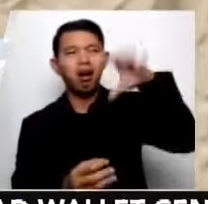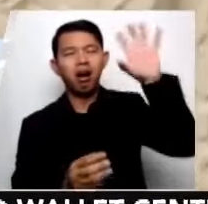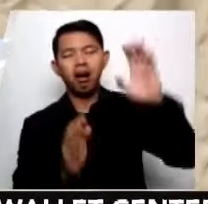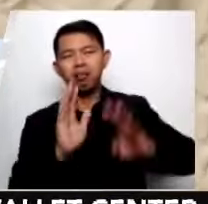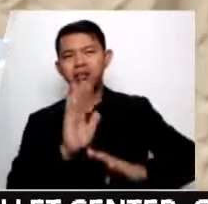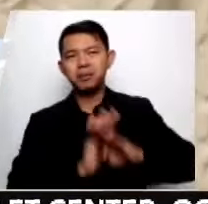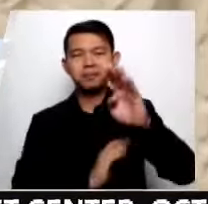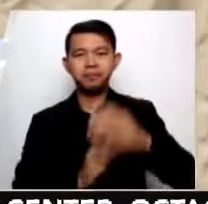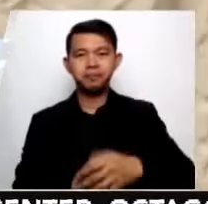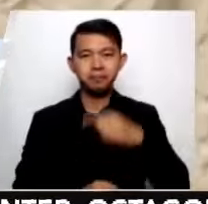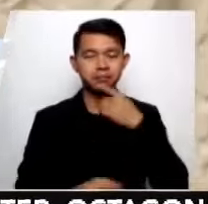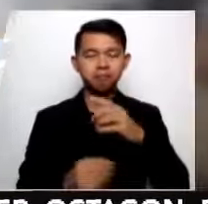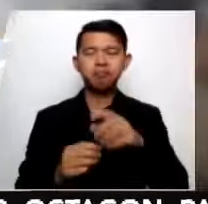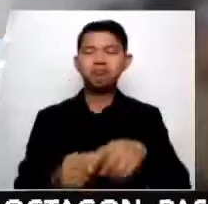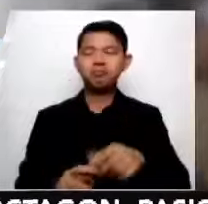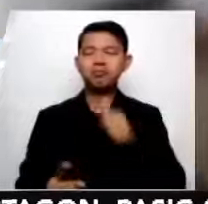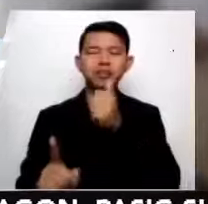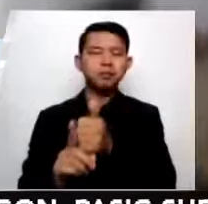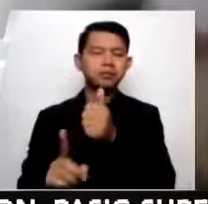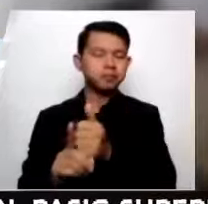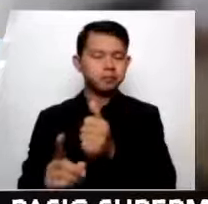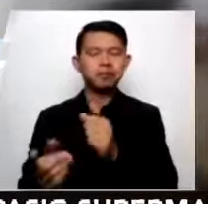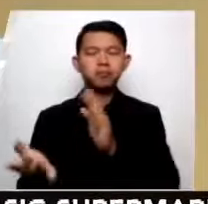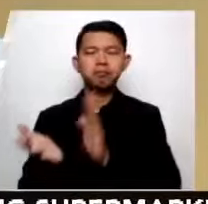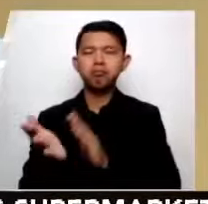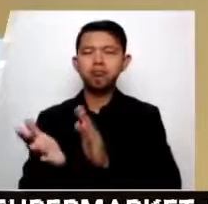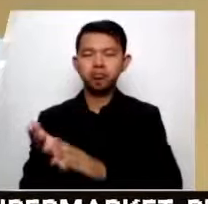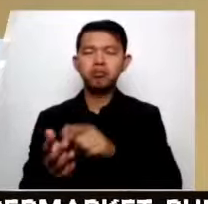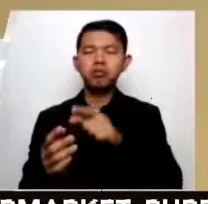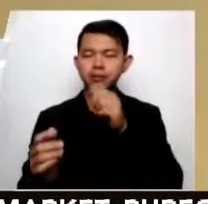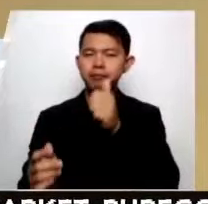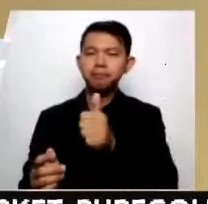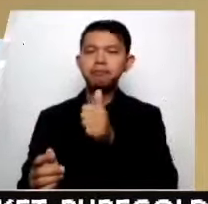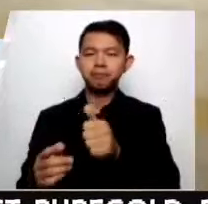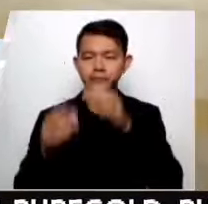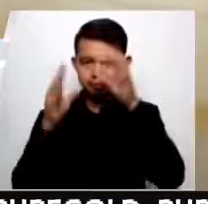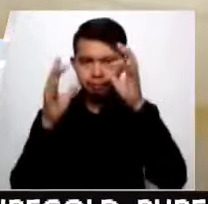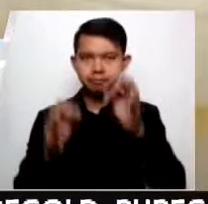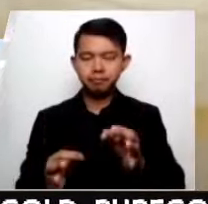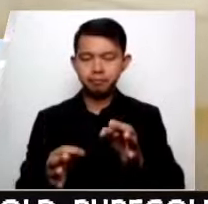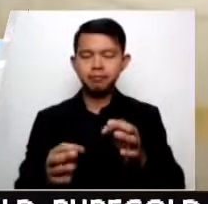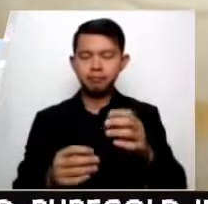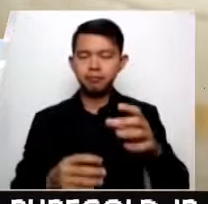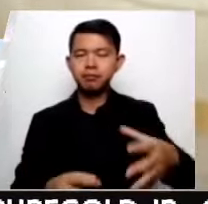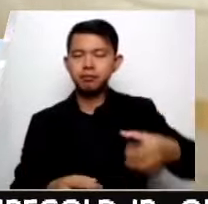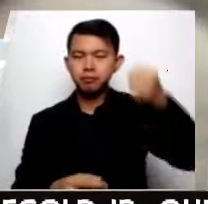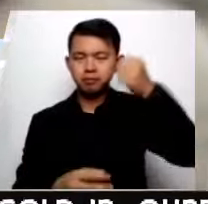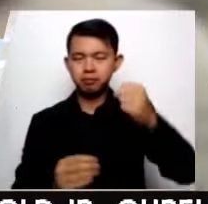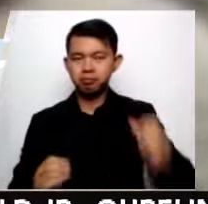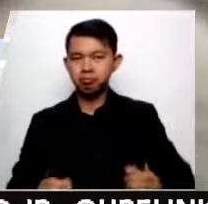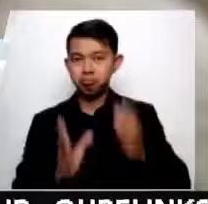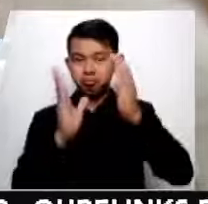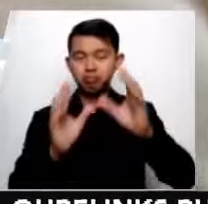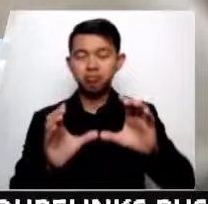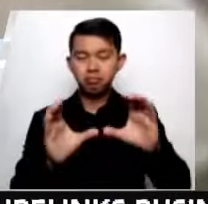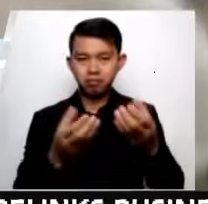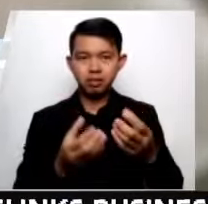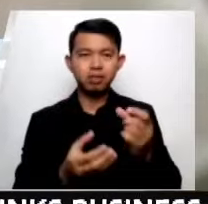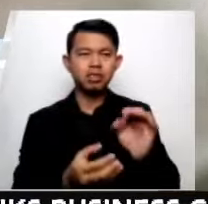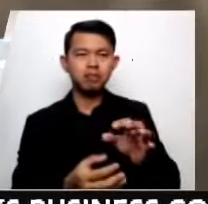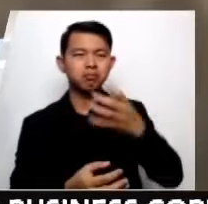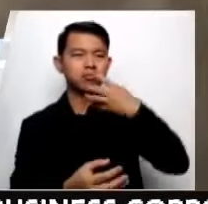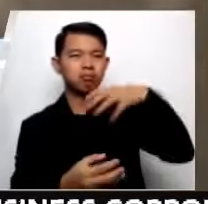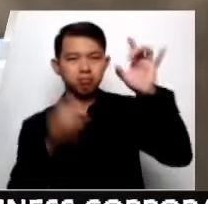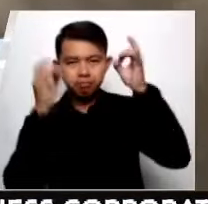mga pamunuan ng eskwelahan na magsususpende ng face-to-face classes kung tingin nito ay delikado ang init sa loob ng